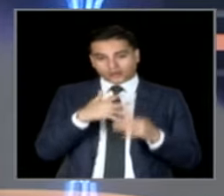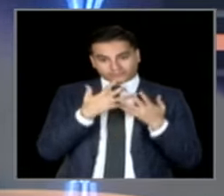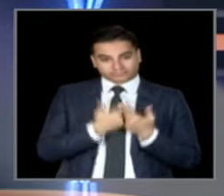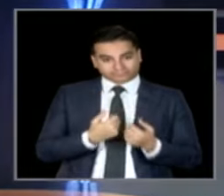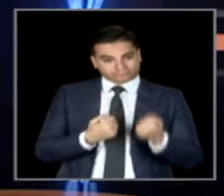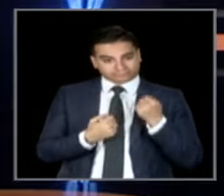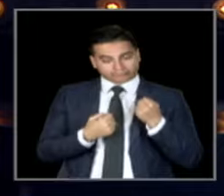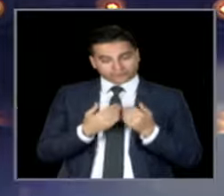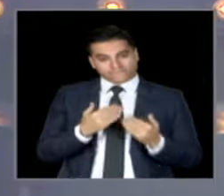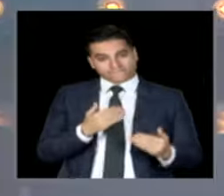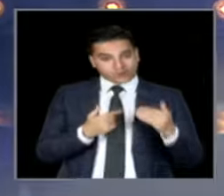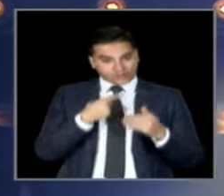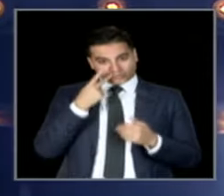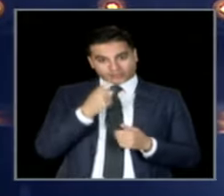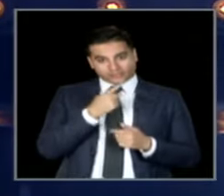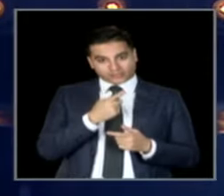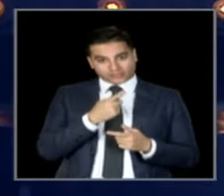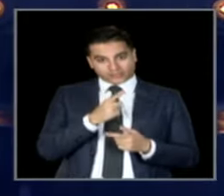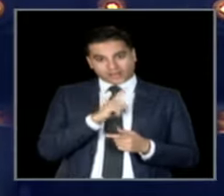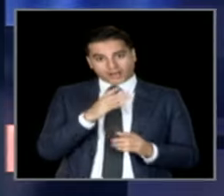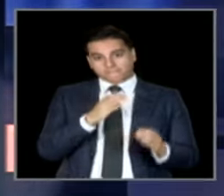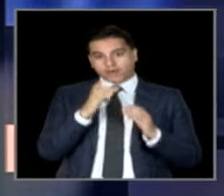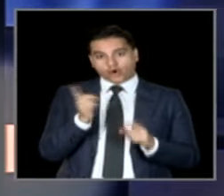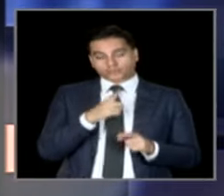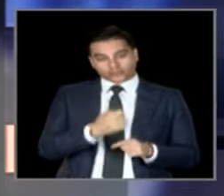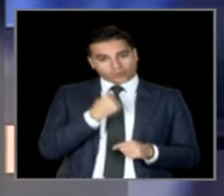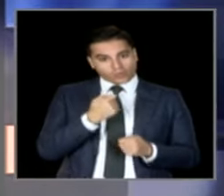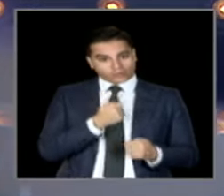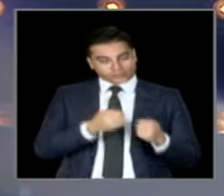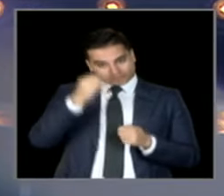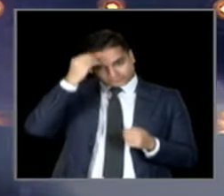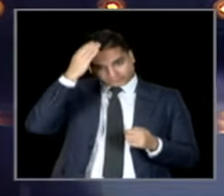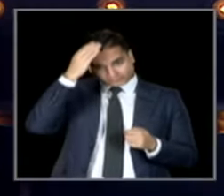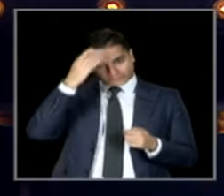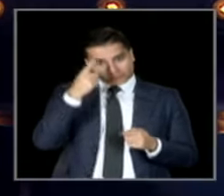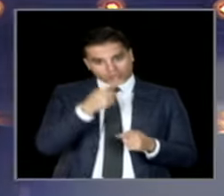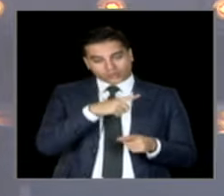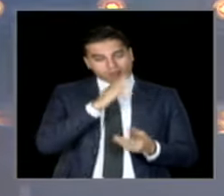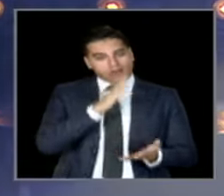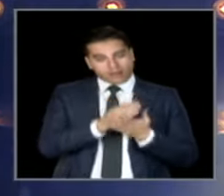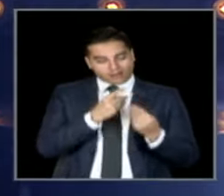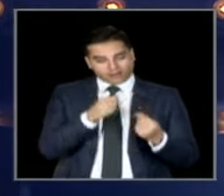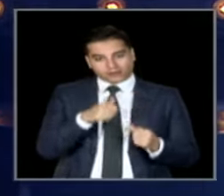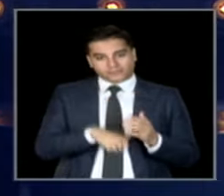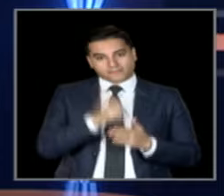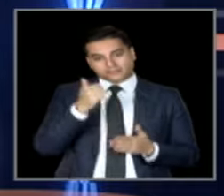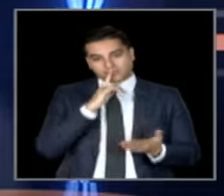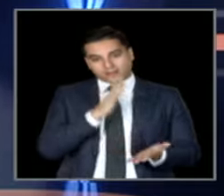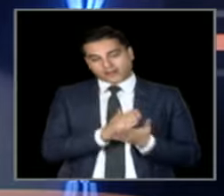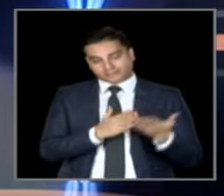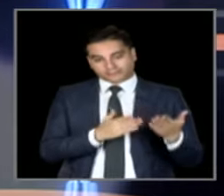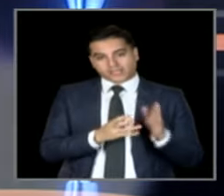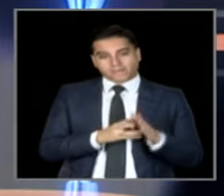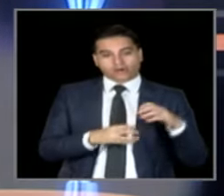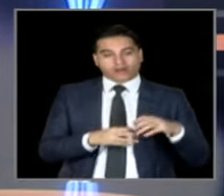القدرات الذهنيه، رايي الشخصي انه ما يتجاوبش، عشان كده انتوا تستحقوا النهارده المكسب.